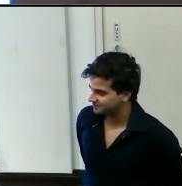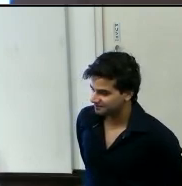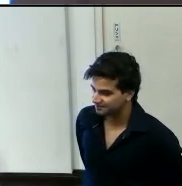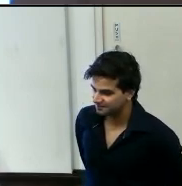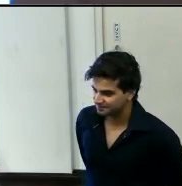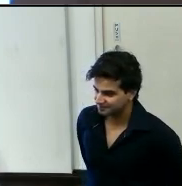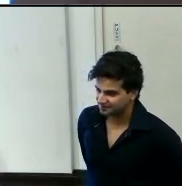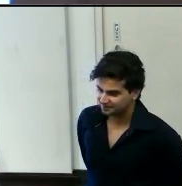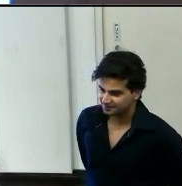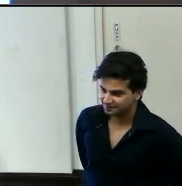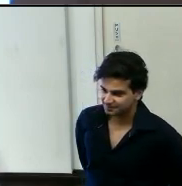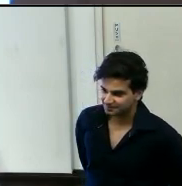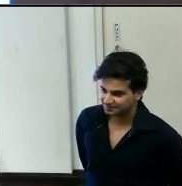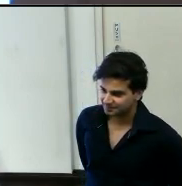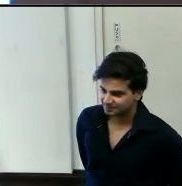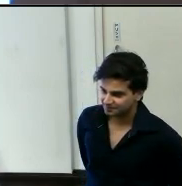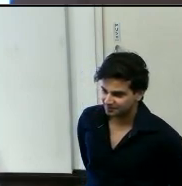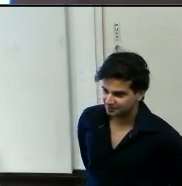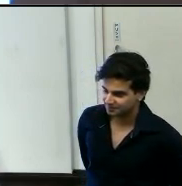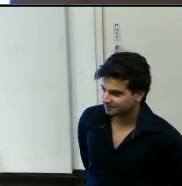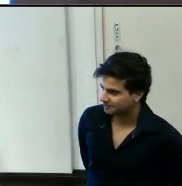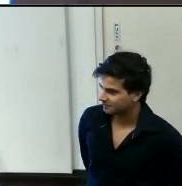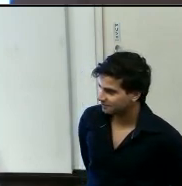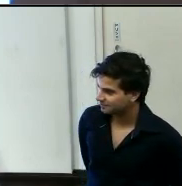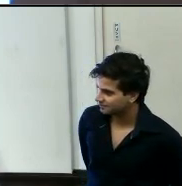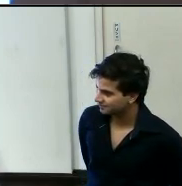ಇಬ್ಬಂದಿತನದಲ್ಲಿ ಅದಕ್ಕೊಂದು ರೂಪ ಸಿಕ್ಕಿದೆ.